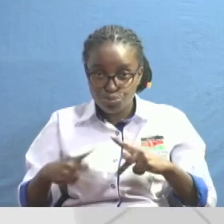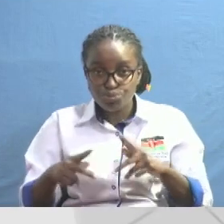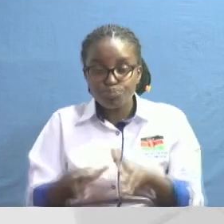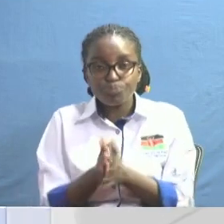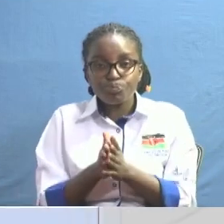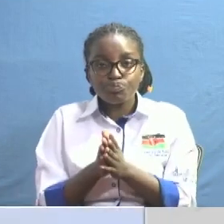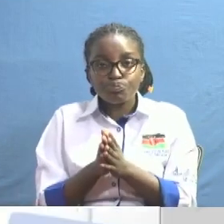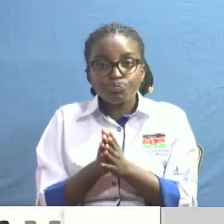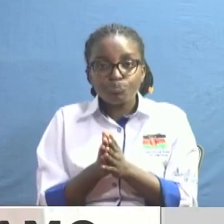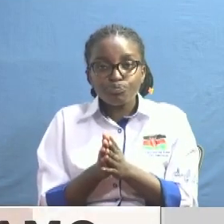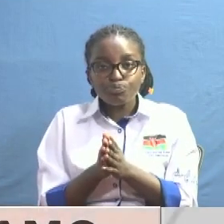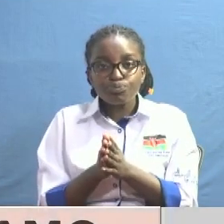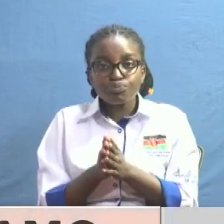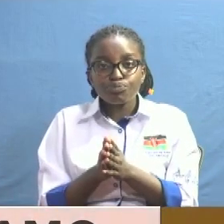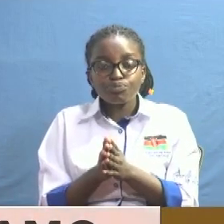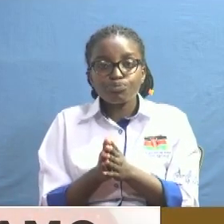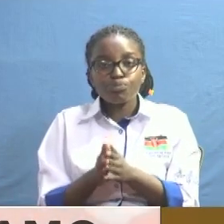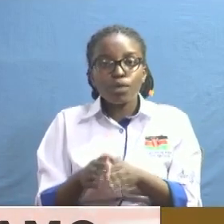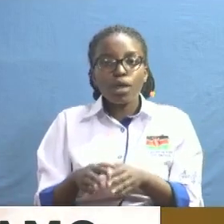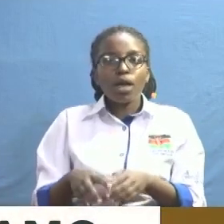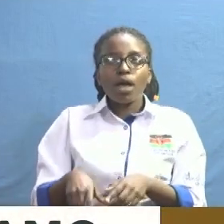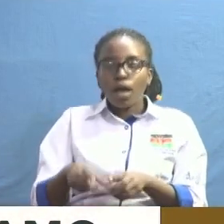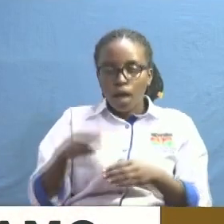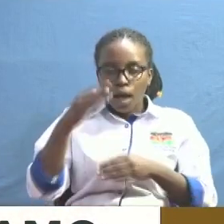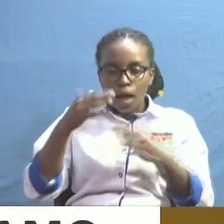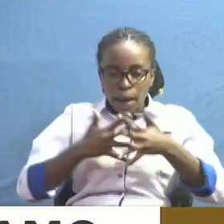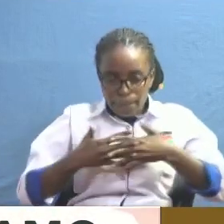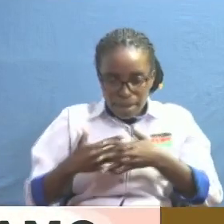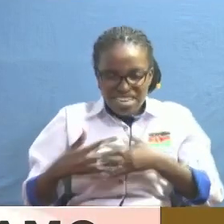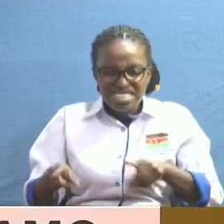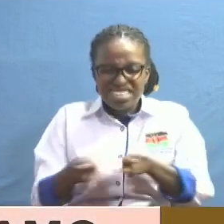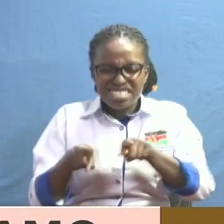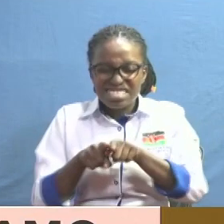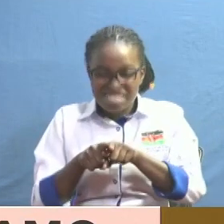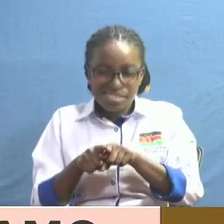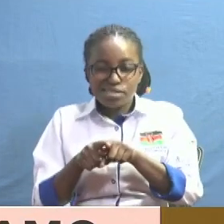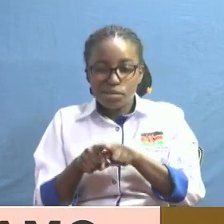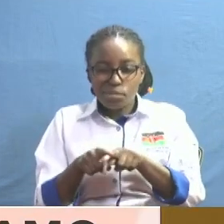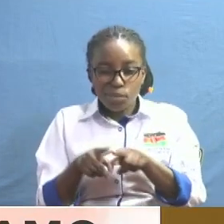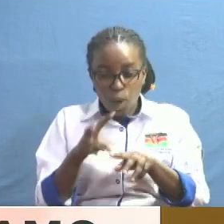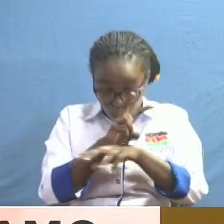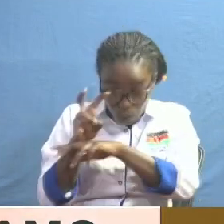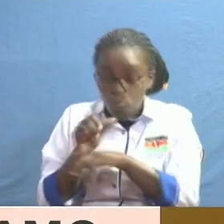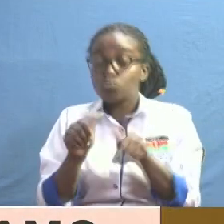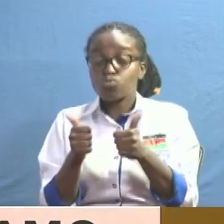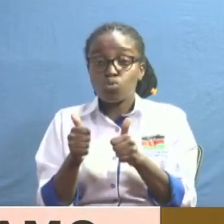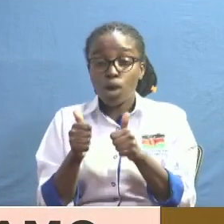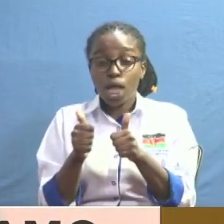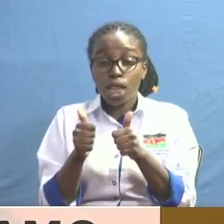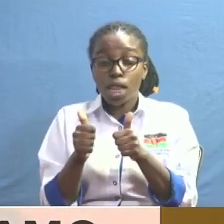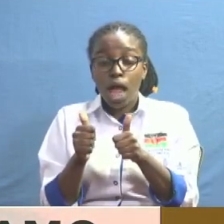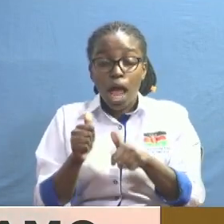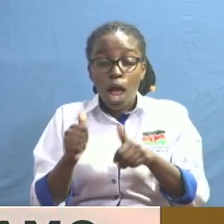Taasisi hiyo ya Marekani inayofadhiliwa kibinafsi ilishutumiwa na serikali ya Kenya Kwanza kidai kwamba shirika